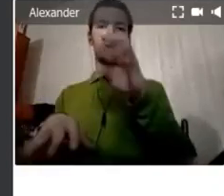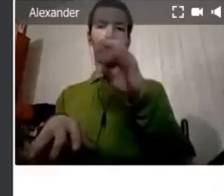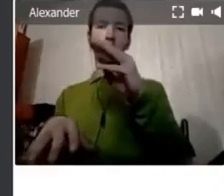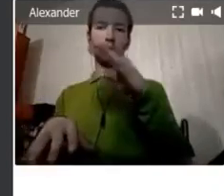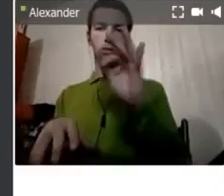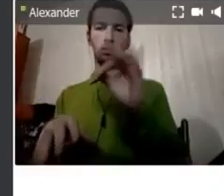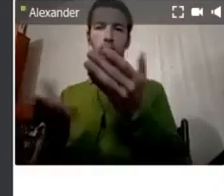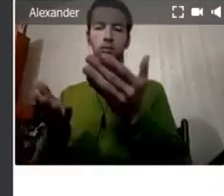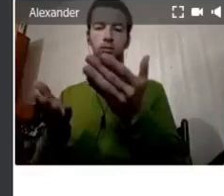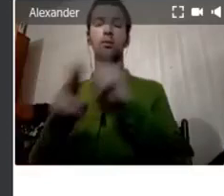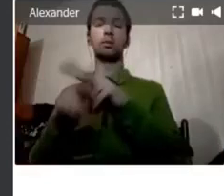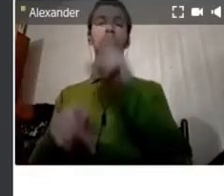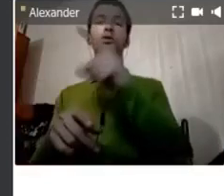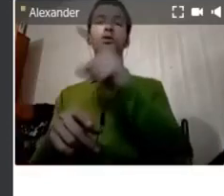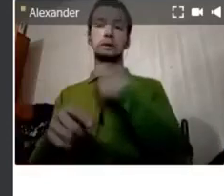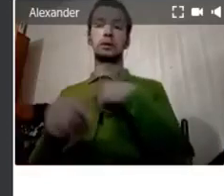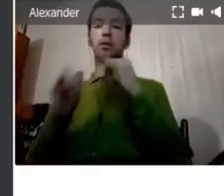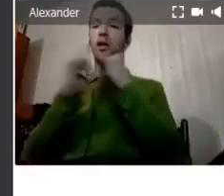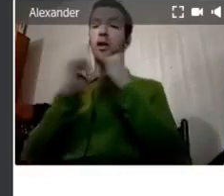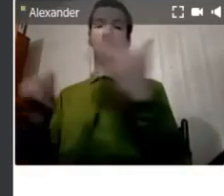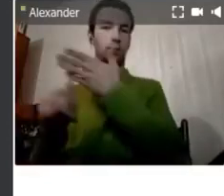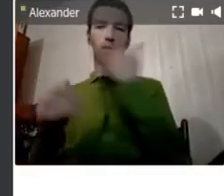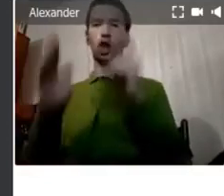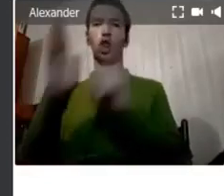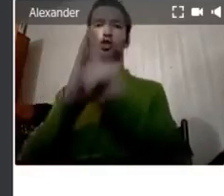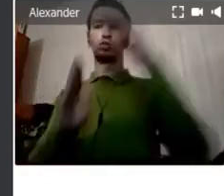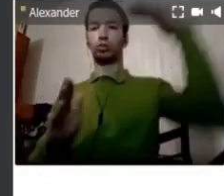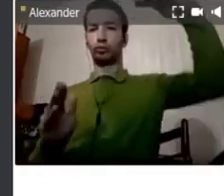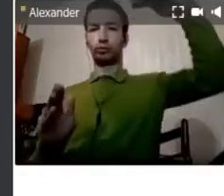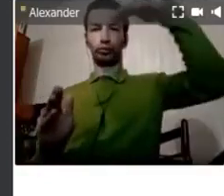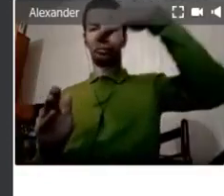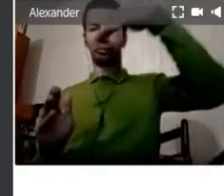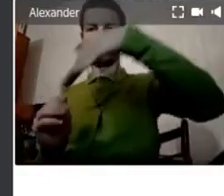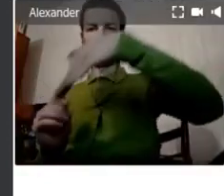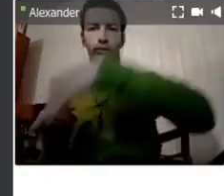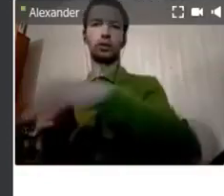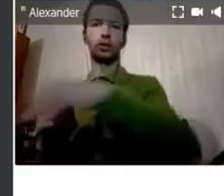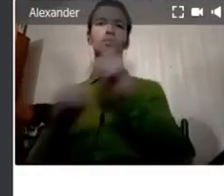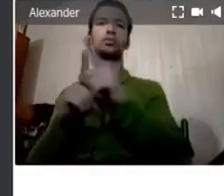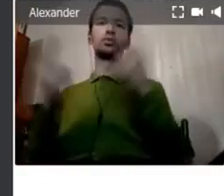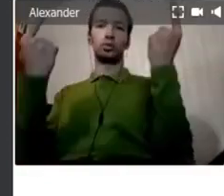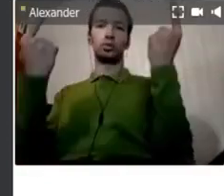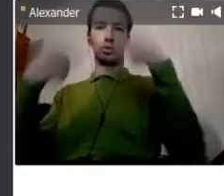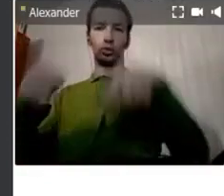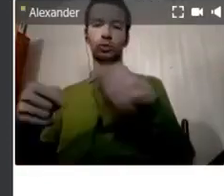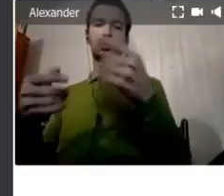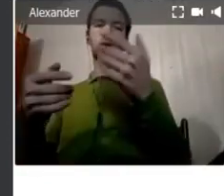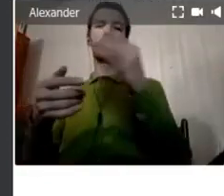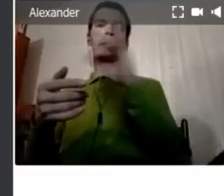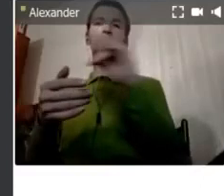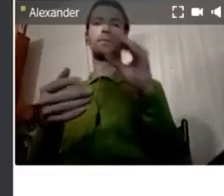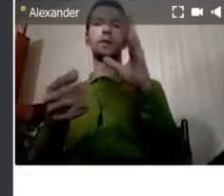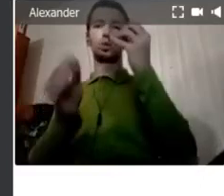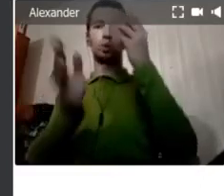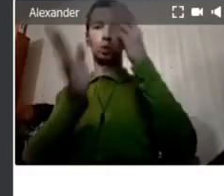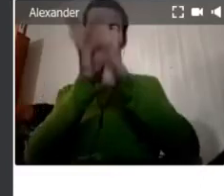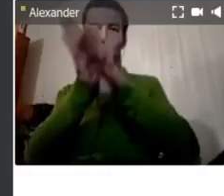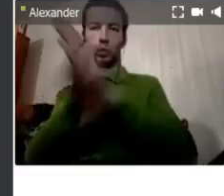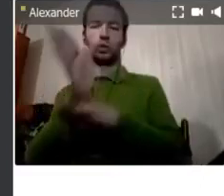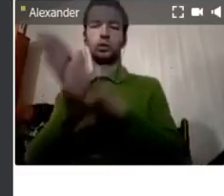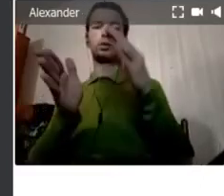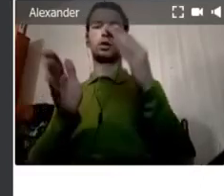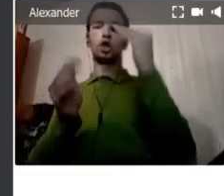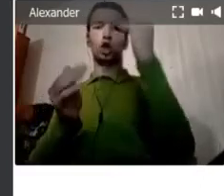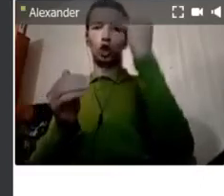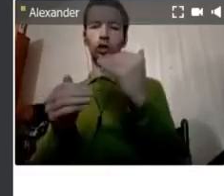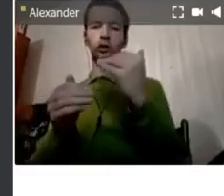наращивать обороты, тем более в том деле, которое приятно, которое денежно, которое обеспечивает тебя полностью свободой и